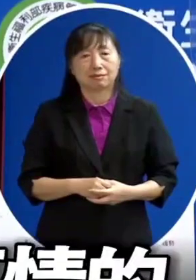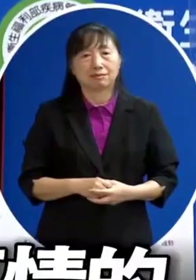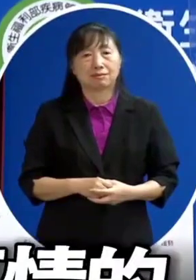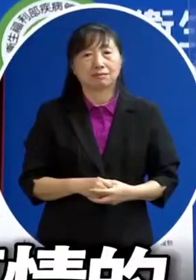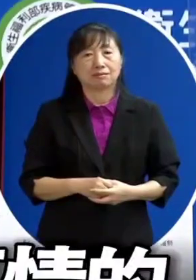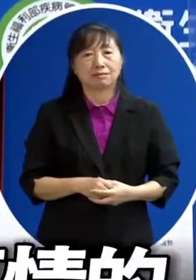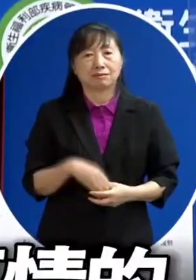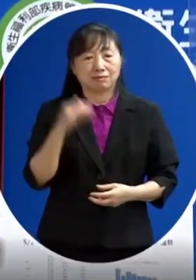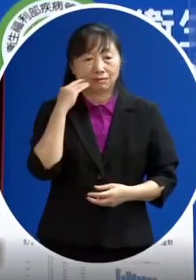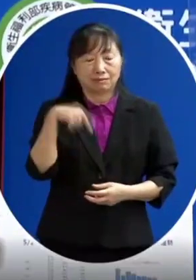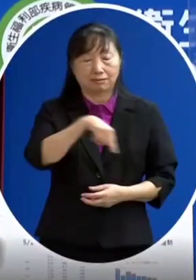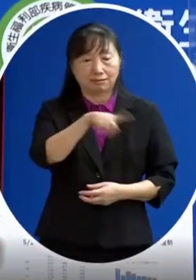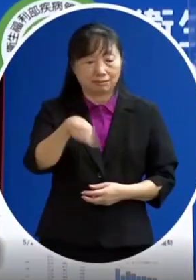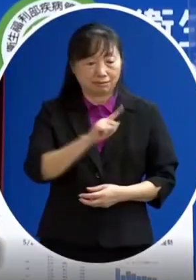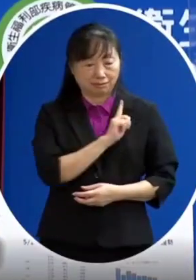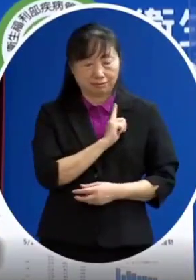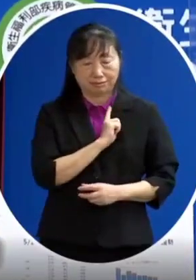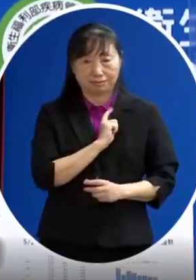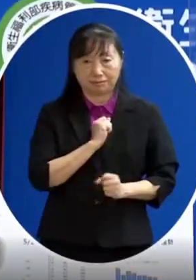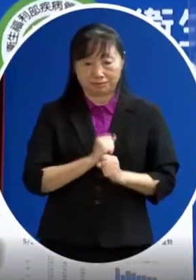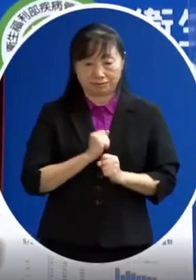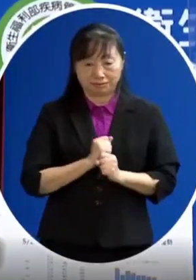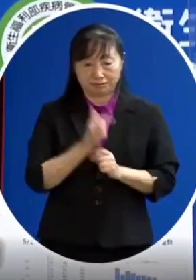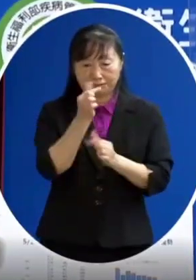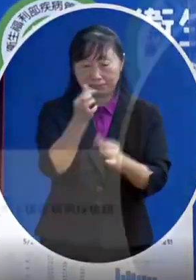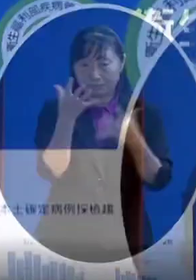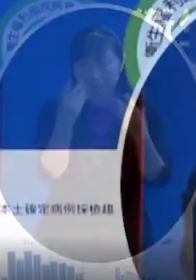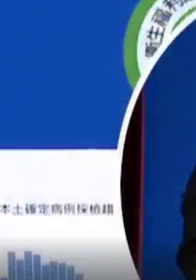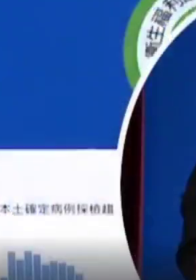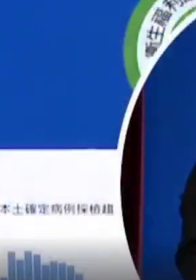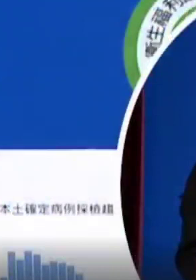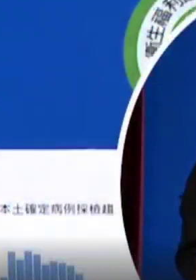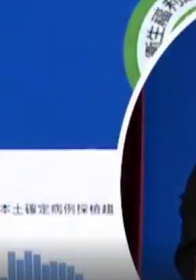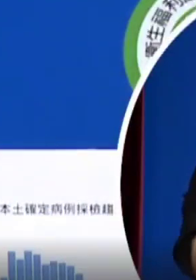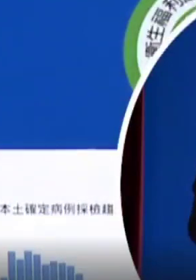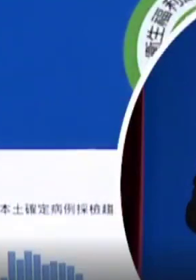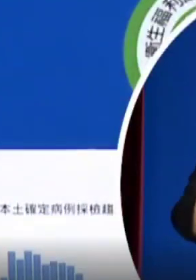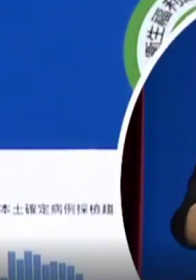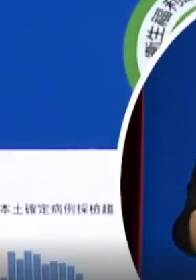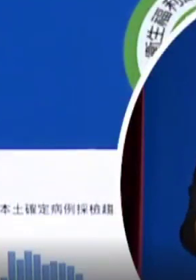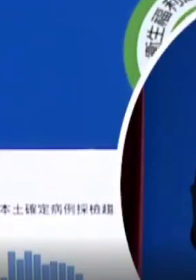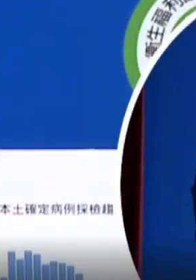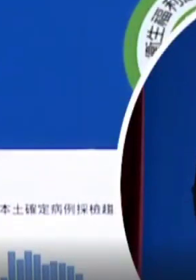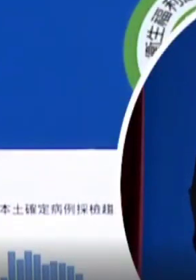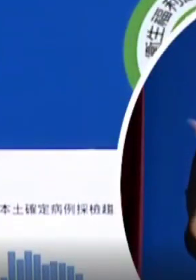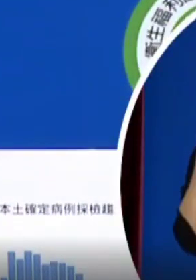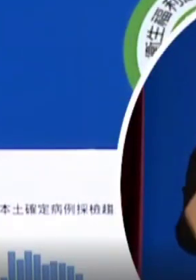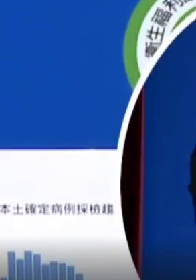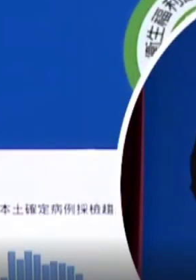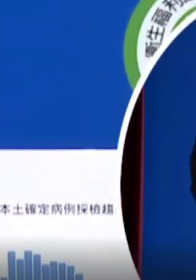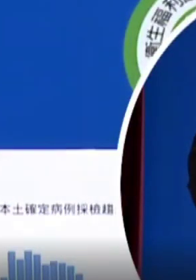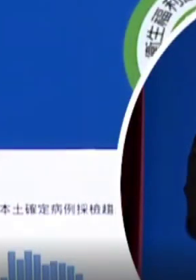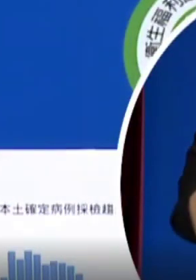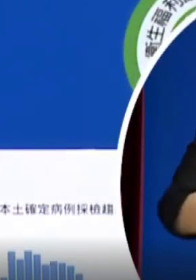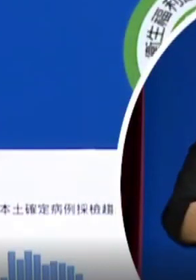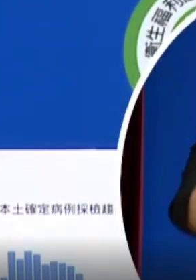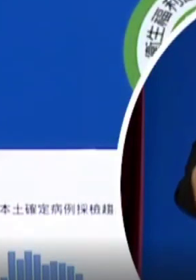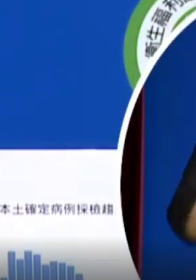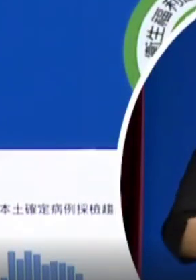那这些没有好好做事情的应该要检讨，那八大还在开，还要偷偷的